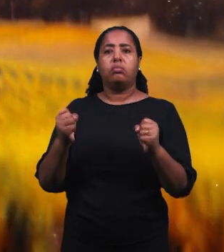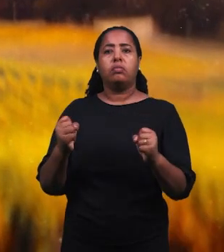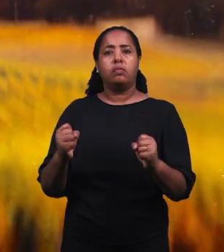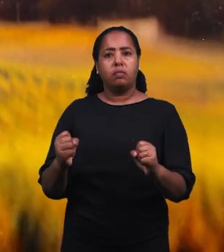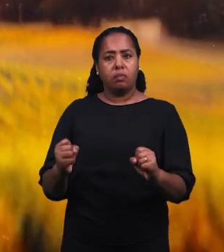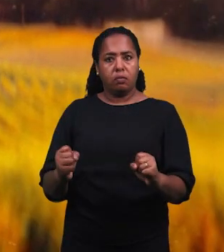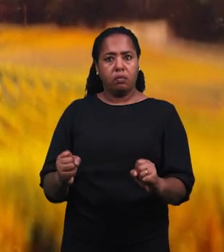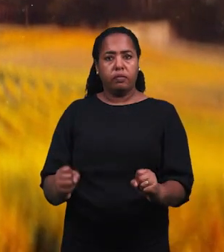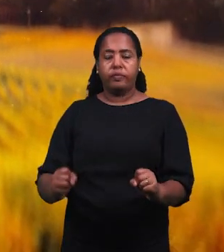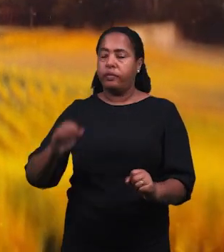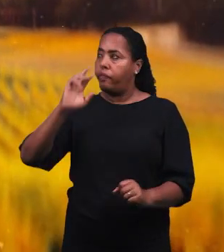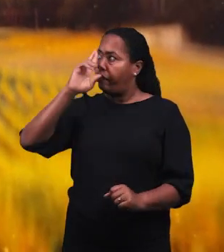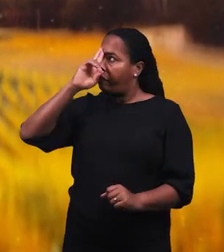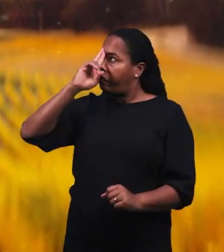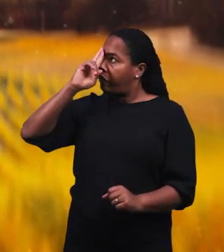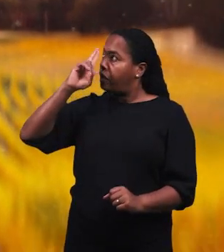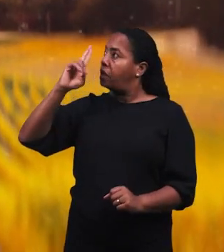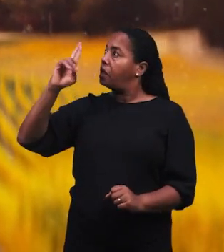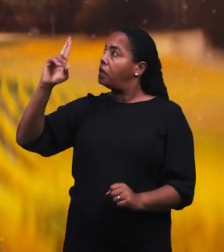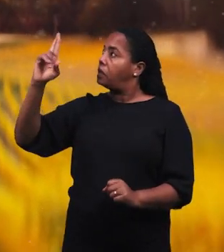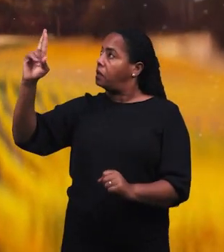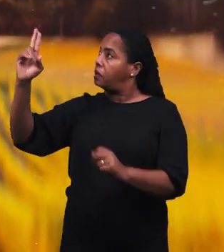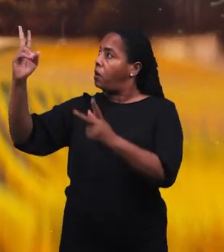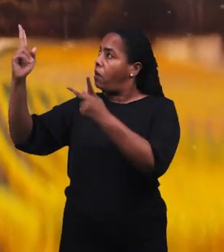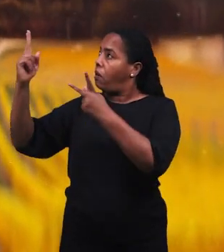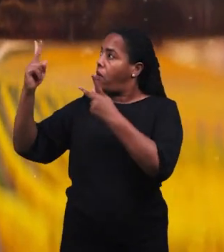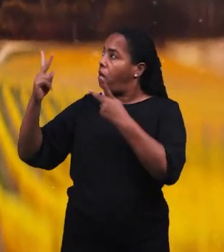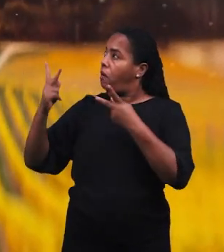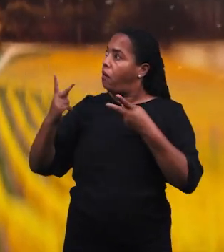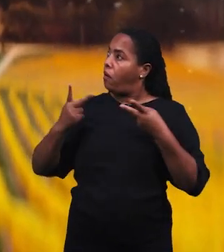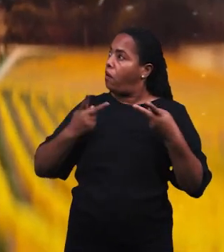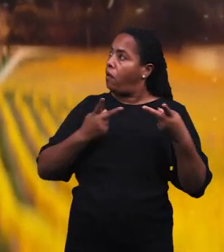Приди, Господь, посети виноградник Твой,